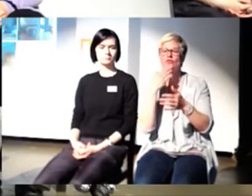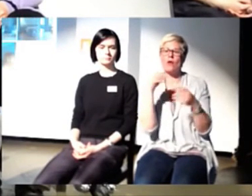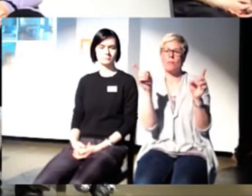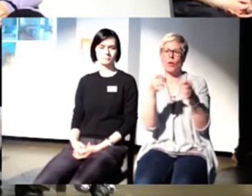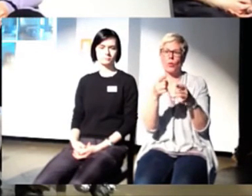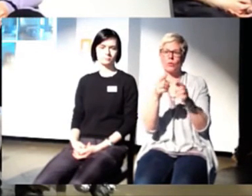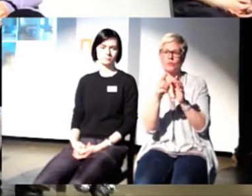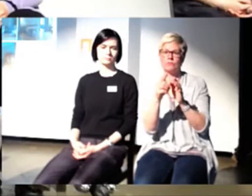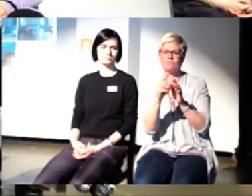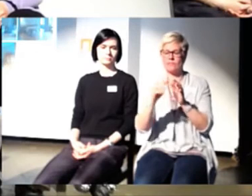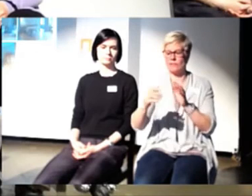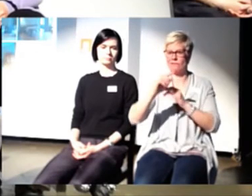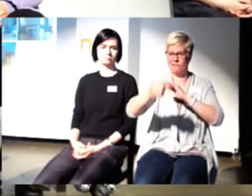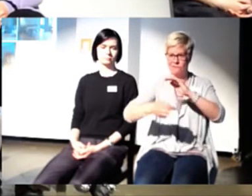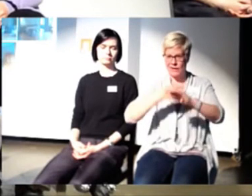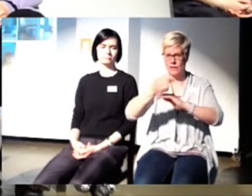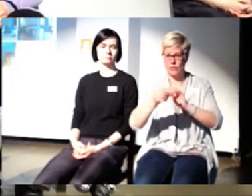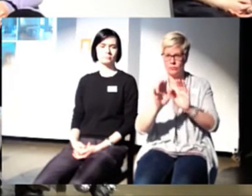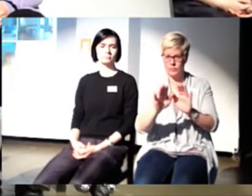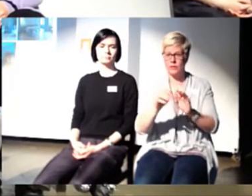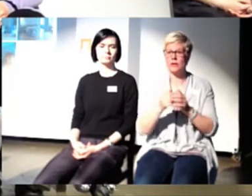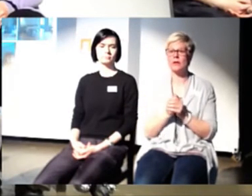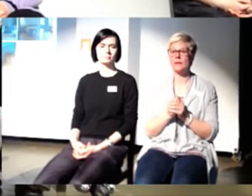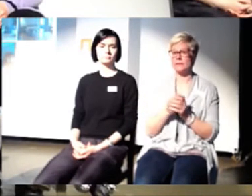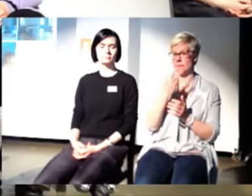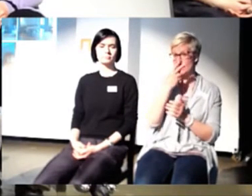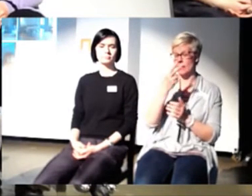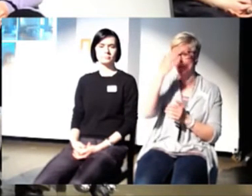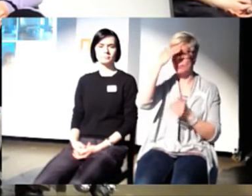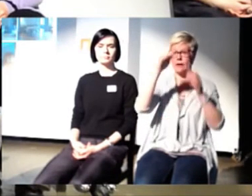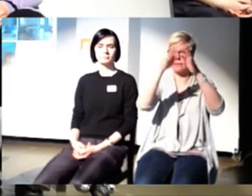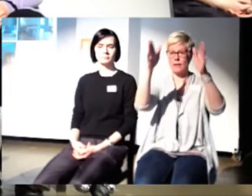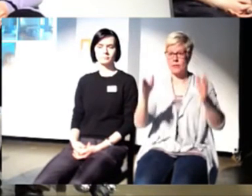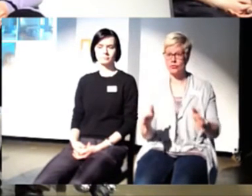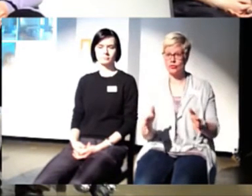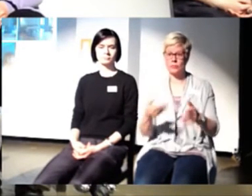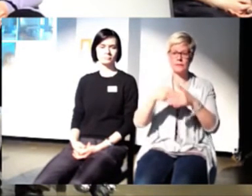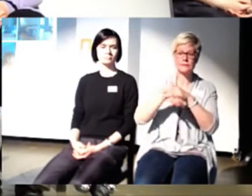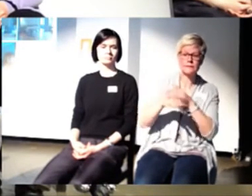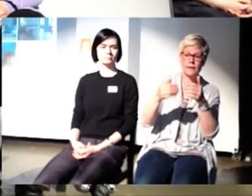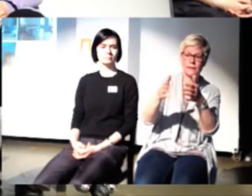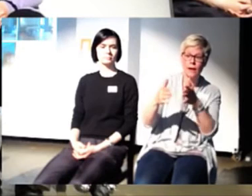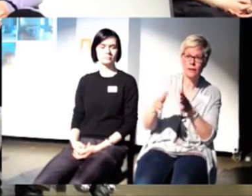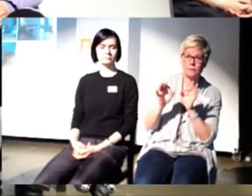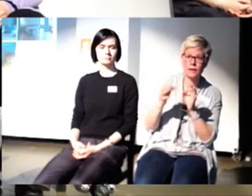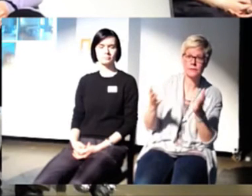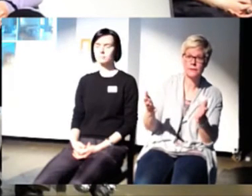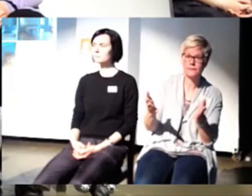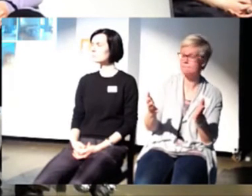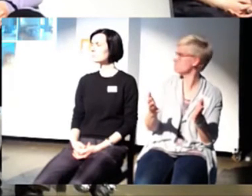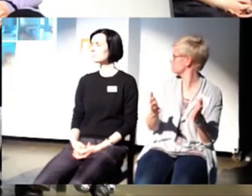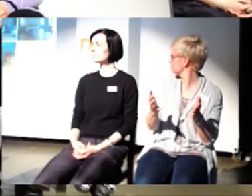tässä on nähtävissä sen päärakennuksen sisäiset tilat. Eli mulla on